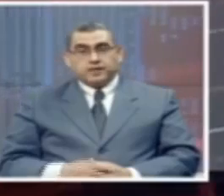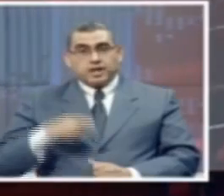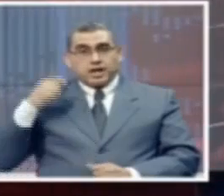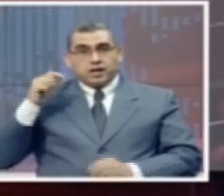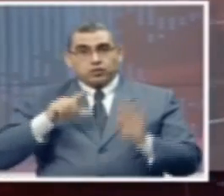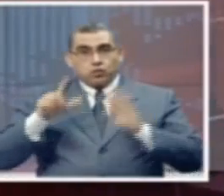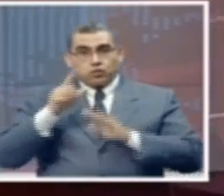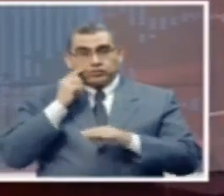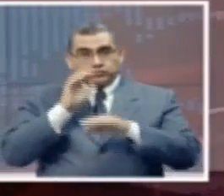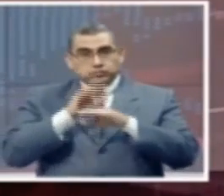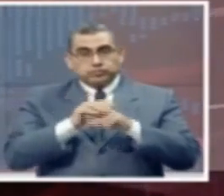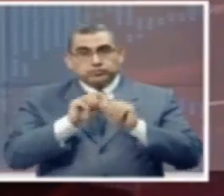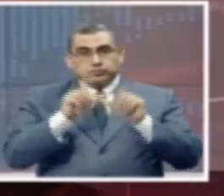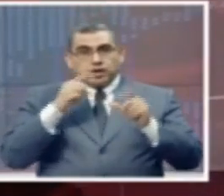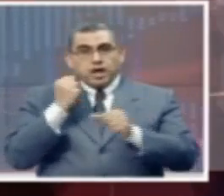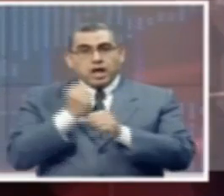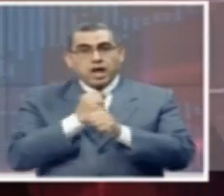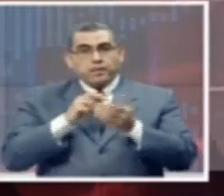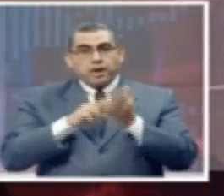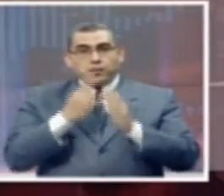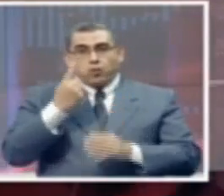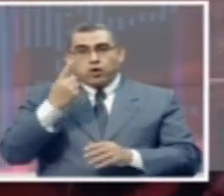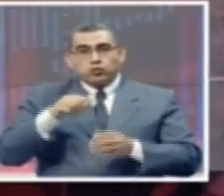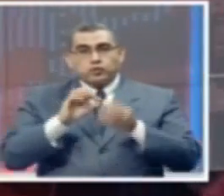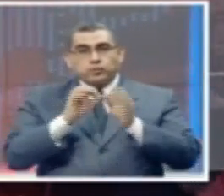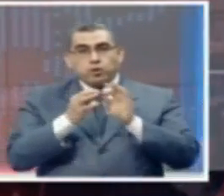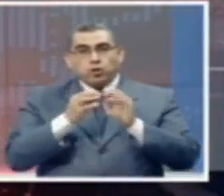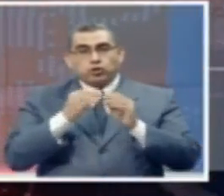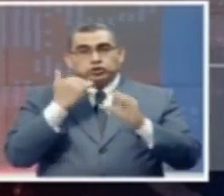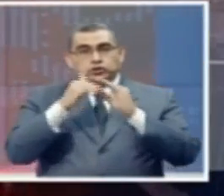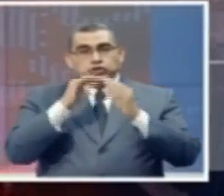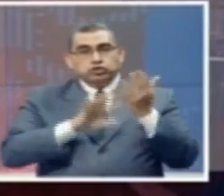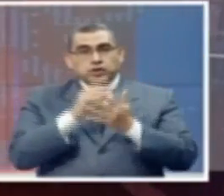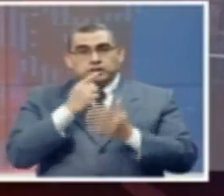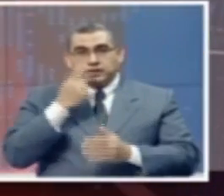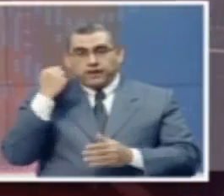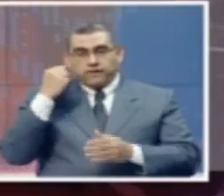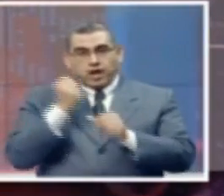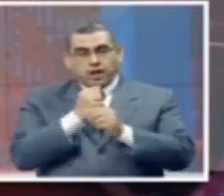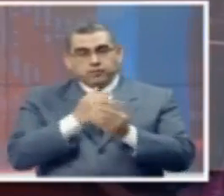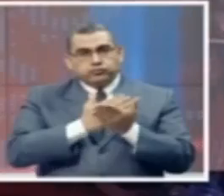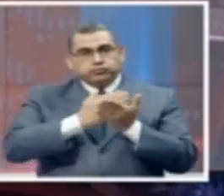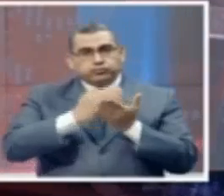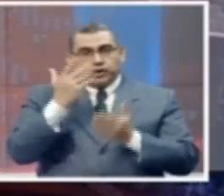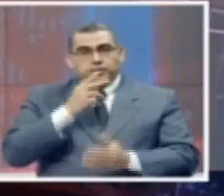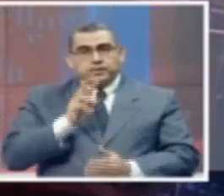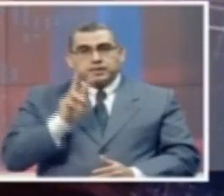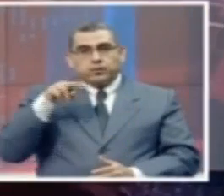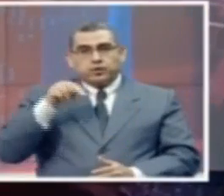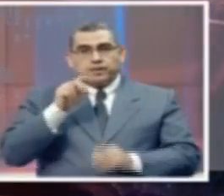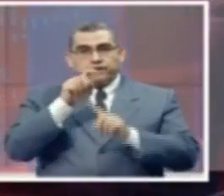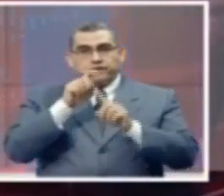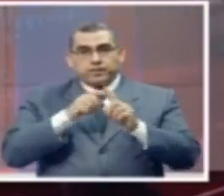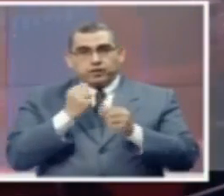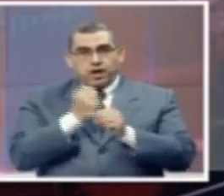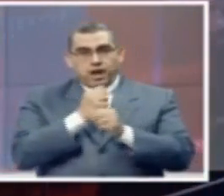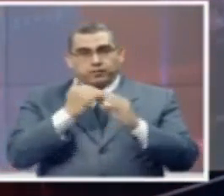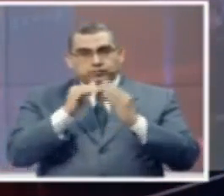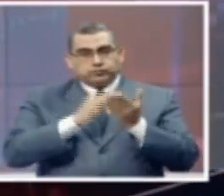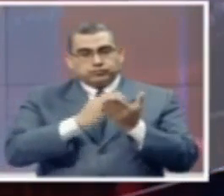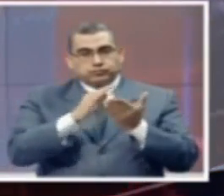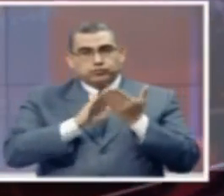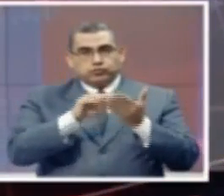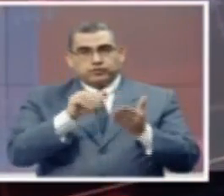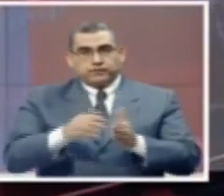رئاسة الوزراء تكشف عن التعامل مع 1.5 مليون شكوى العام الماضي وحسم 87% منها عبر